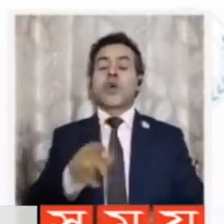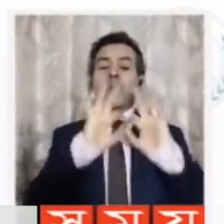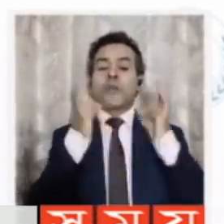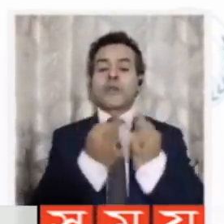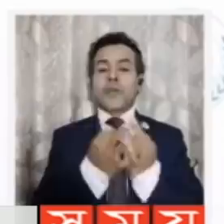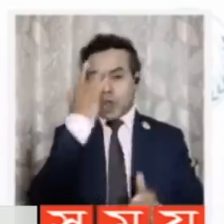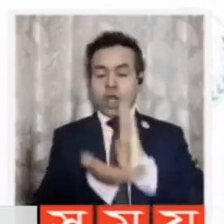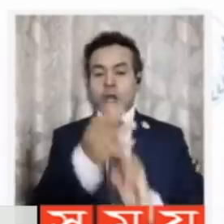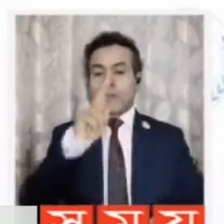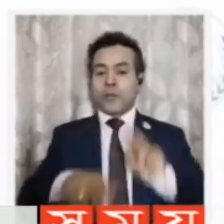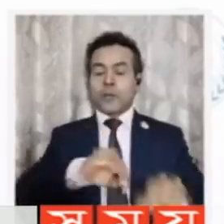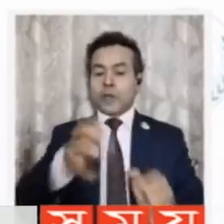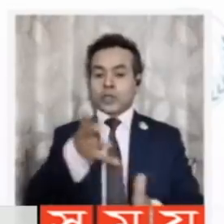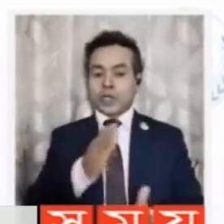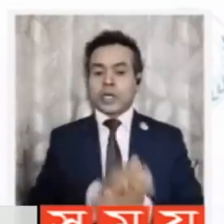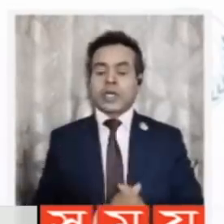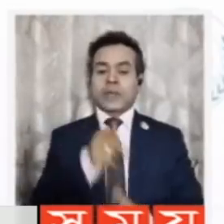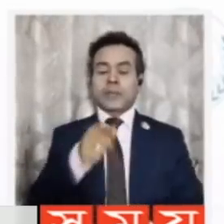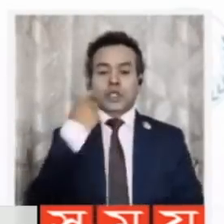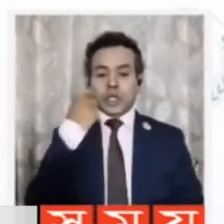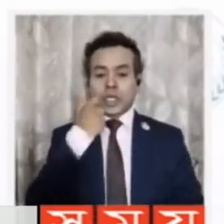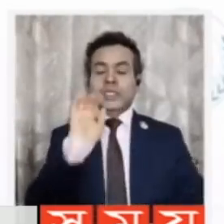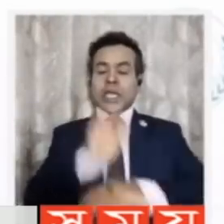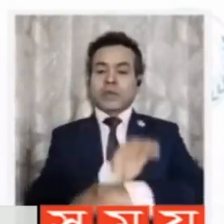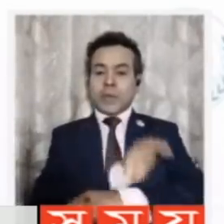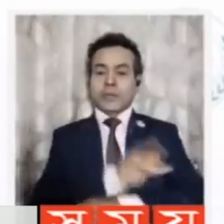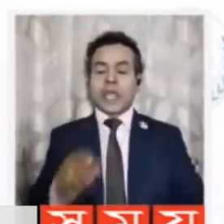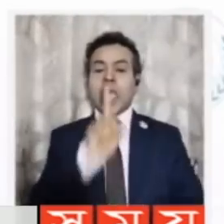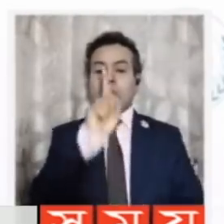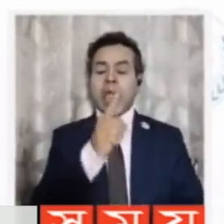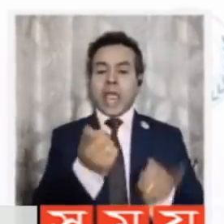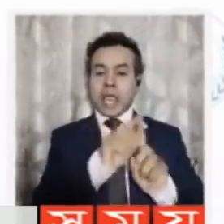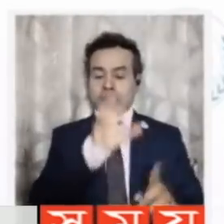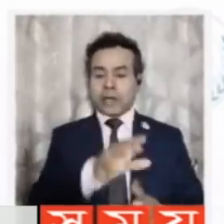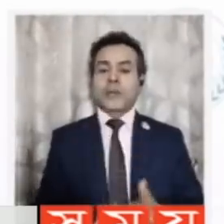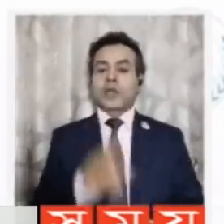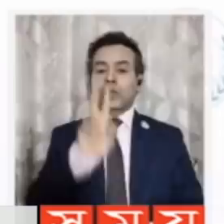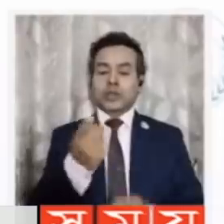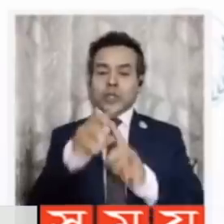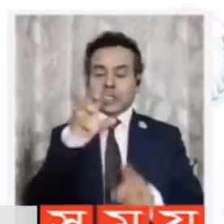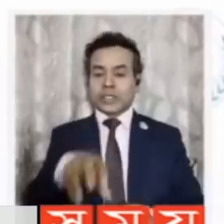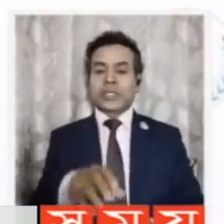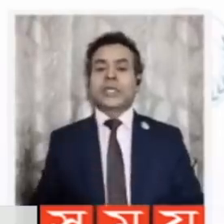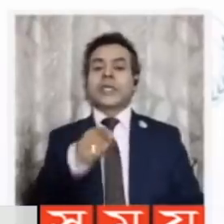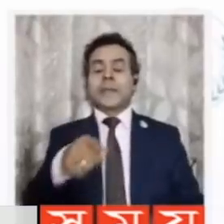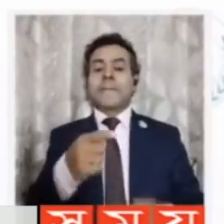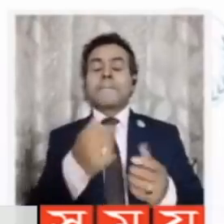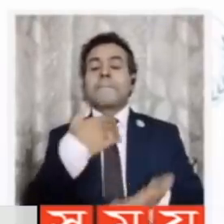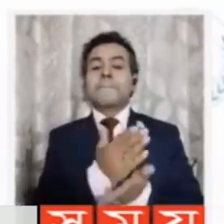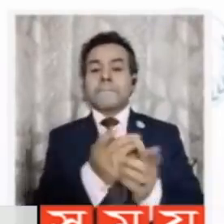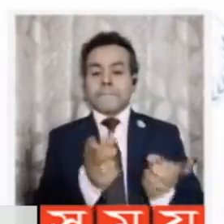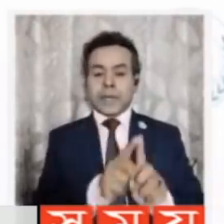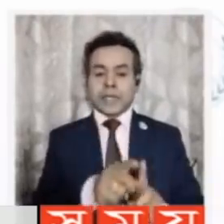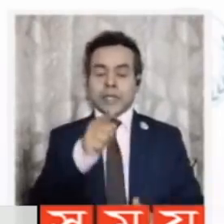সরকারি স্বাস্থ্য ব্যবস্থাপনা এক অধিশাখা থেকে কোভিড-19 পরীক্ষা নিরীক্ষার ইউজার ফির হার নির্ধারণ করে